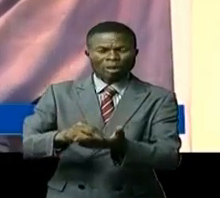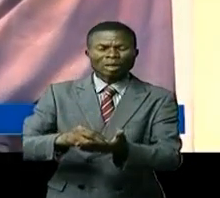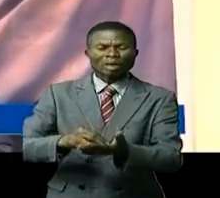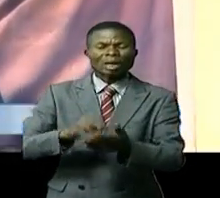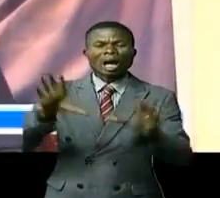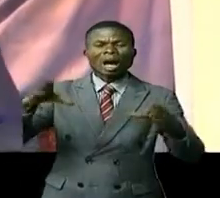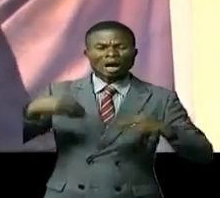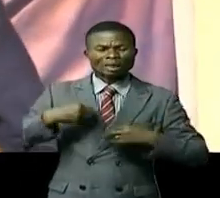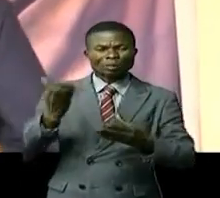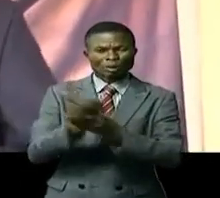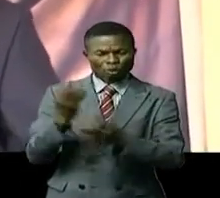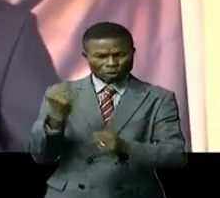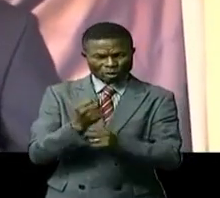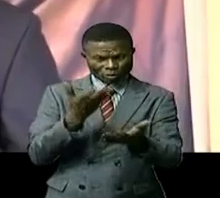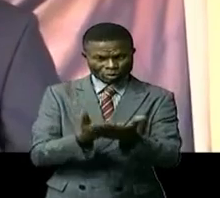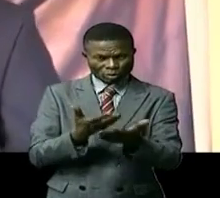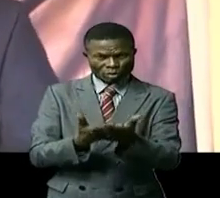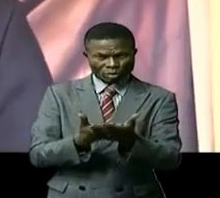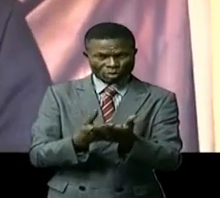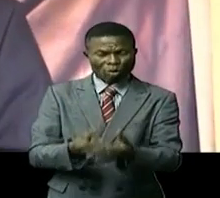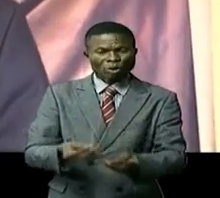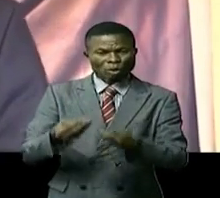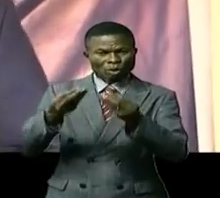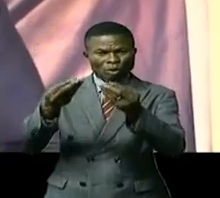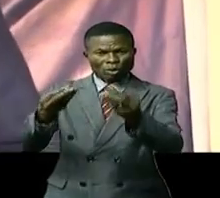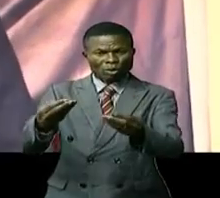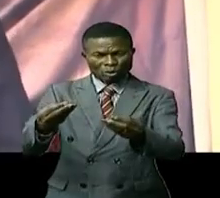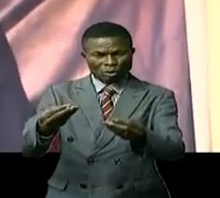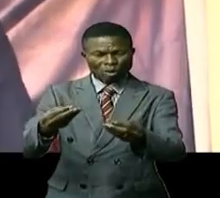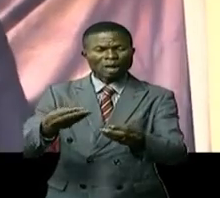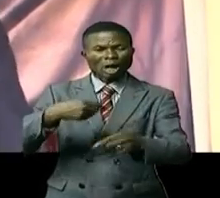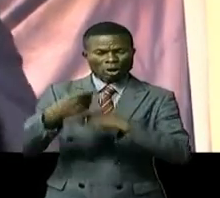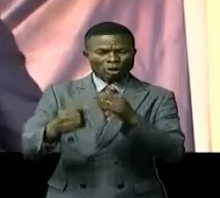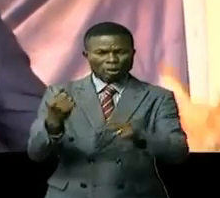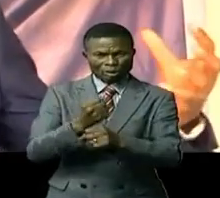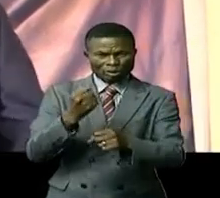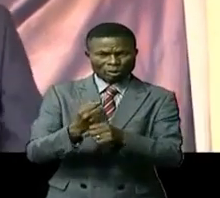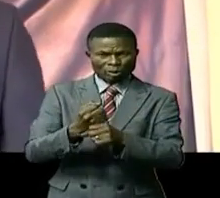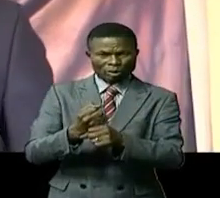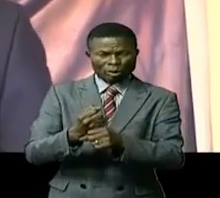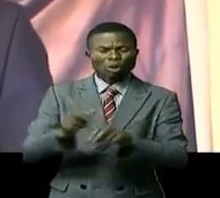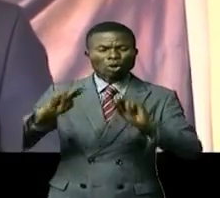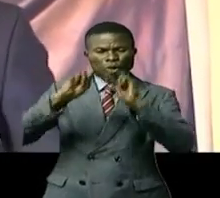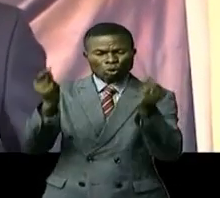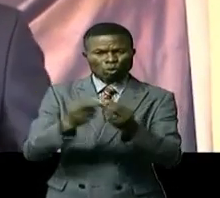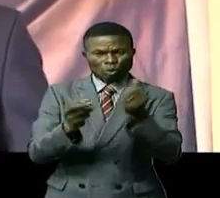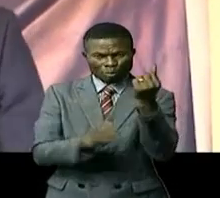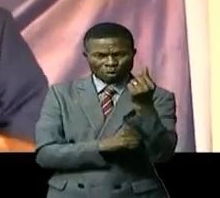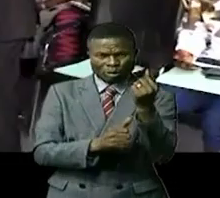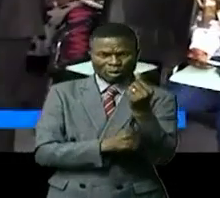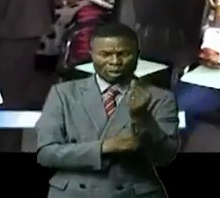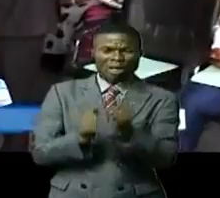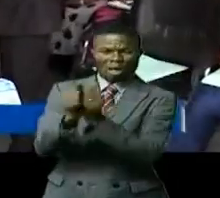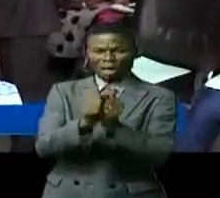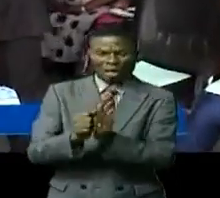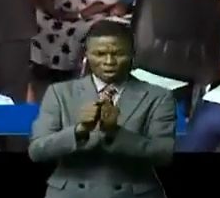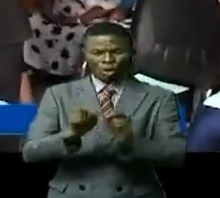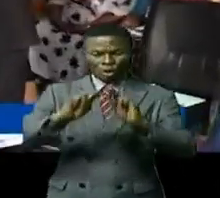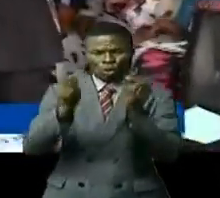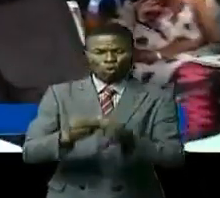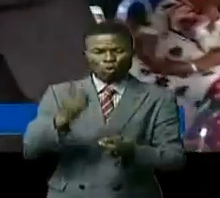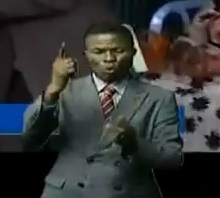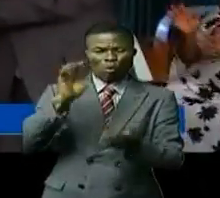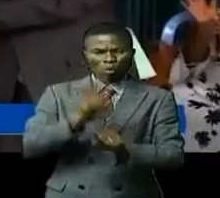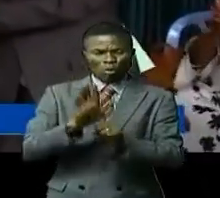de travail, de nous imposer aussi leur méthode de travail, afin qu'ensemble, nous puissions avoir une synergie de